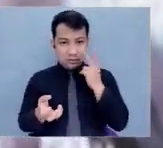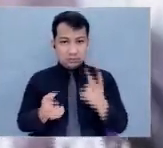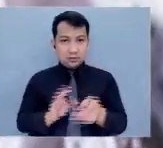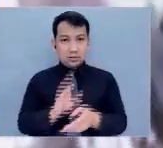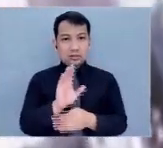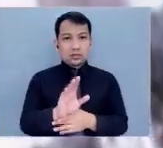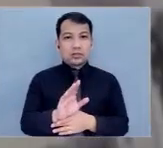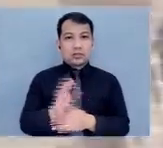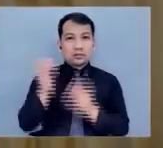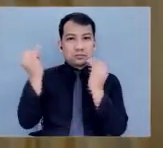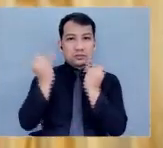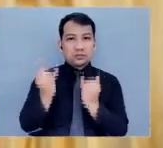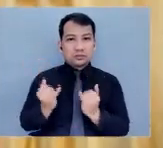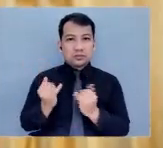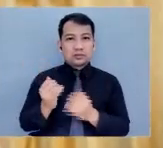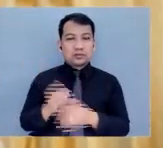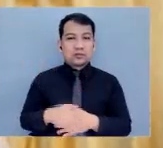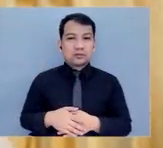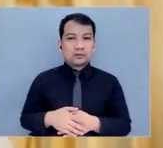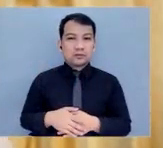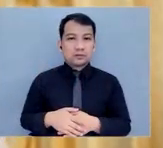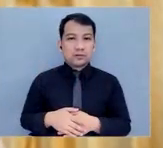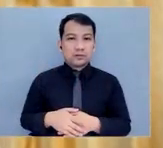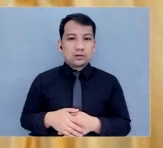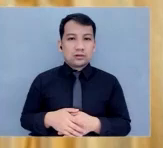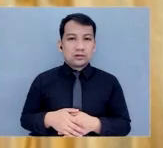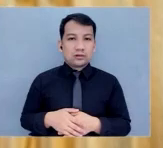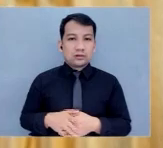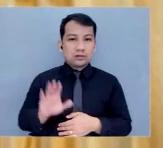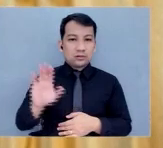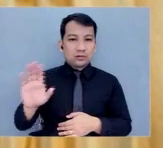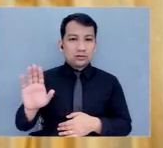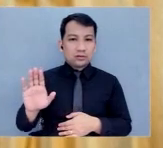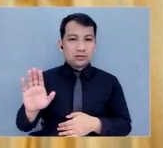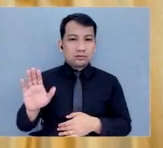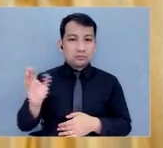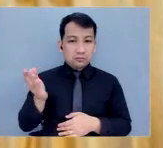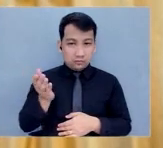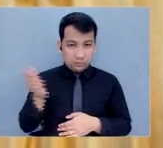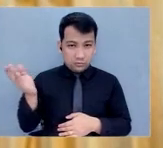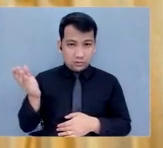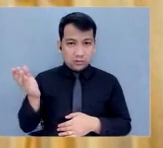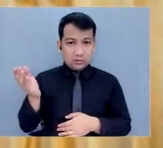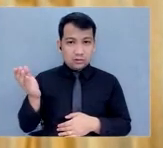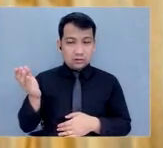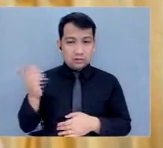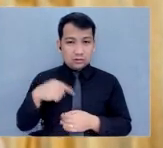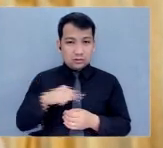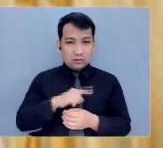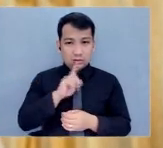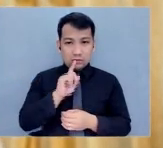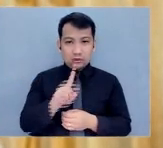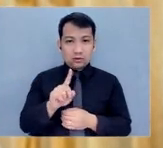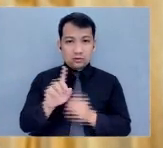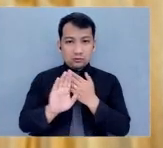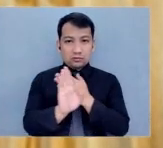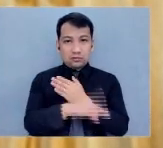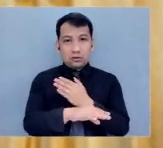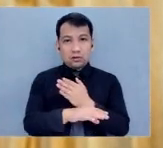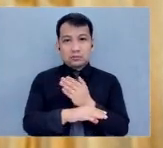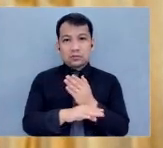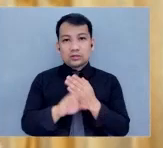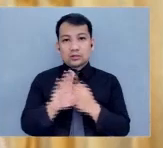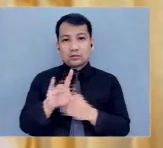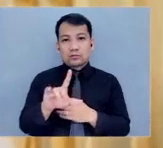imahen. They contacted the ones holding the pulpit panels and say they should be returned to Bulacan. And efforts